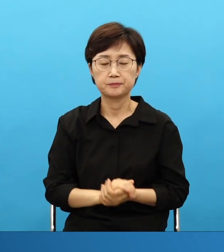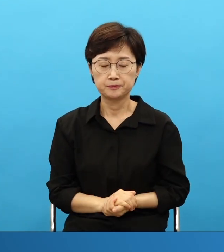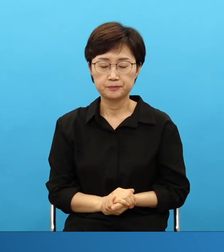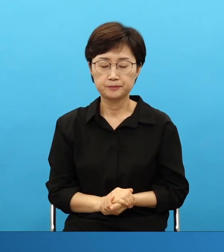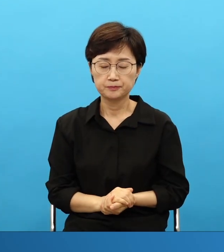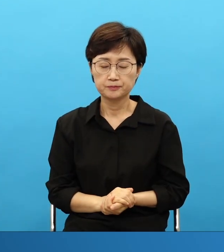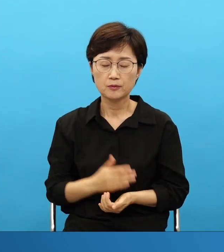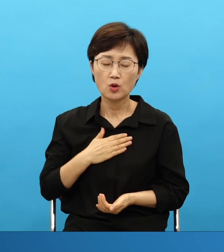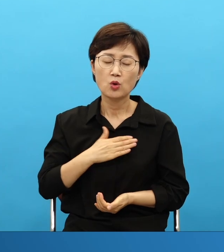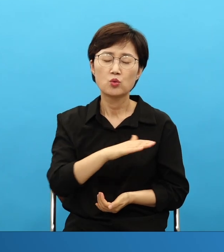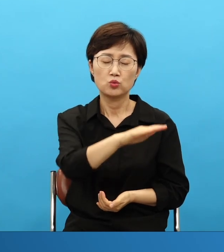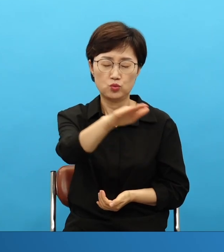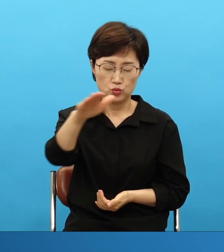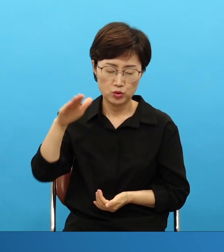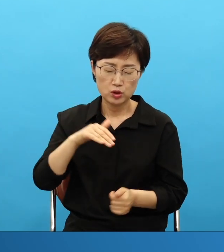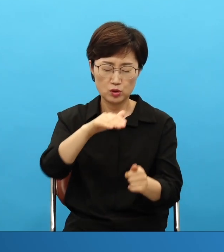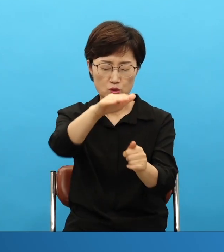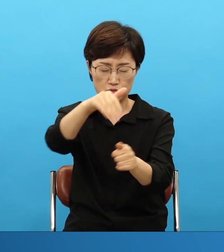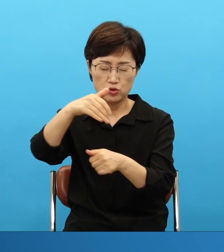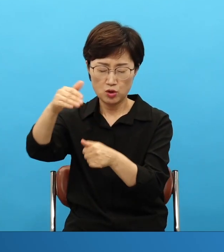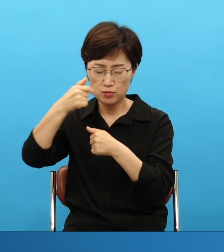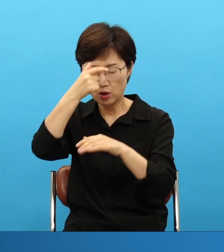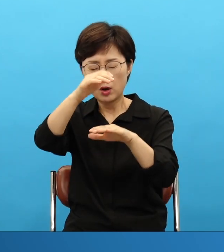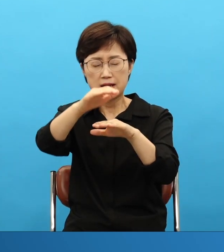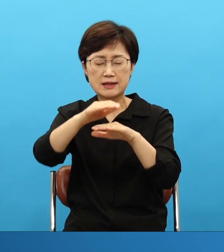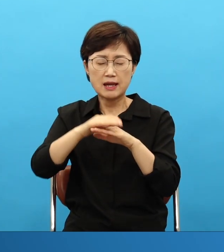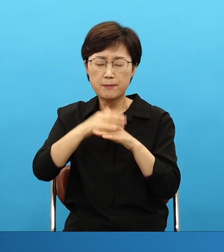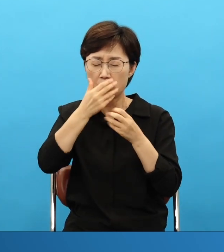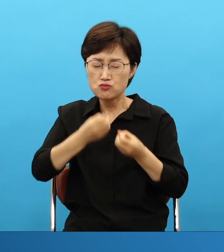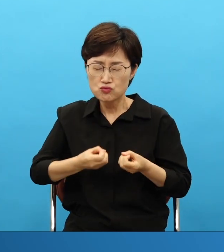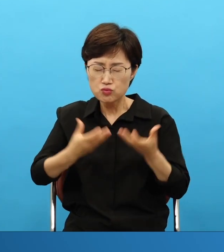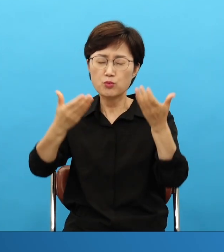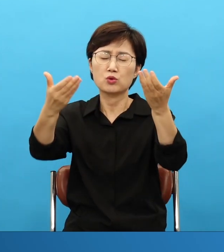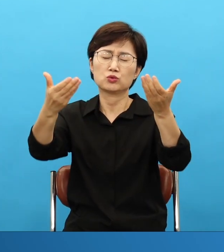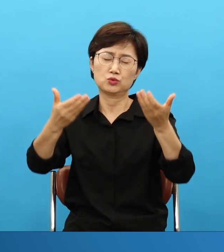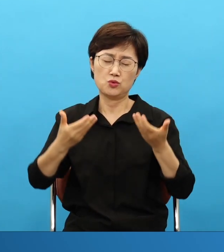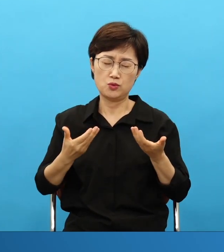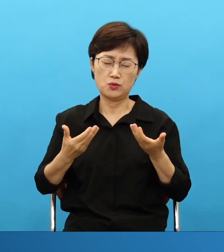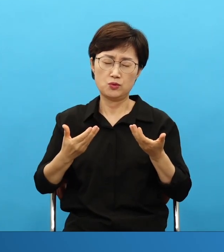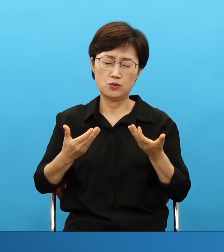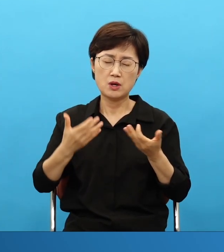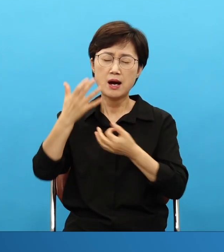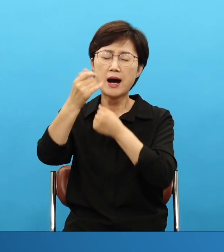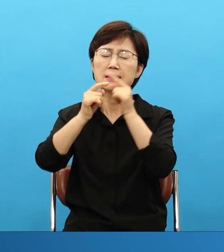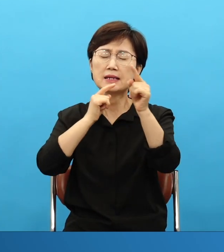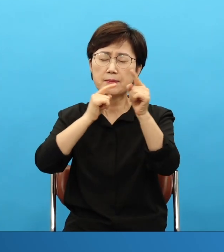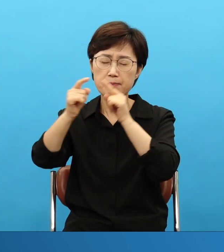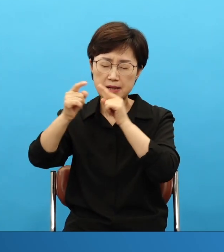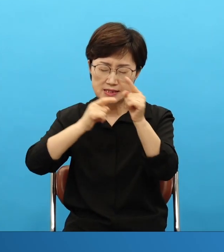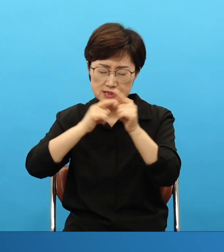우리를 예배자로 불러주시고 예 축복을 리며 과속에